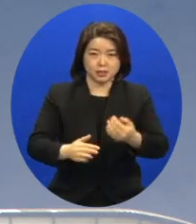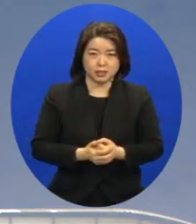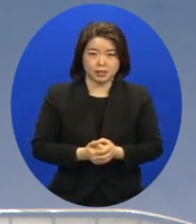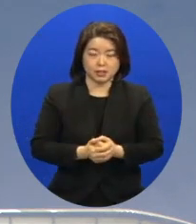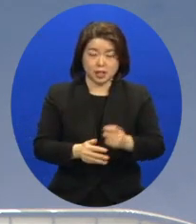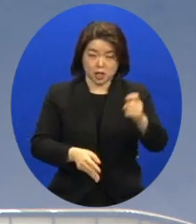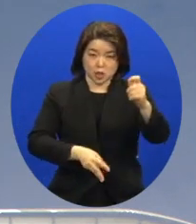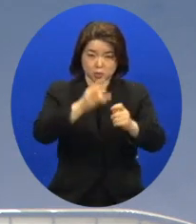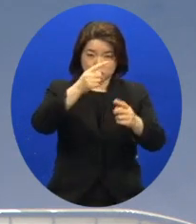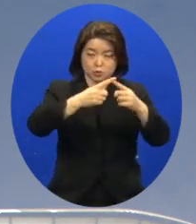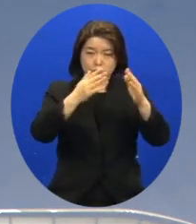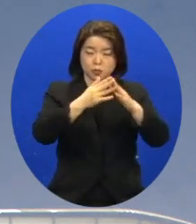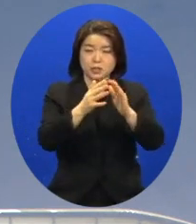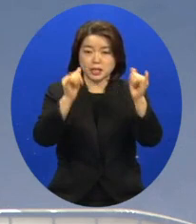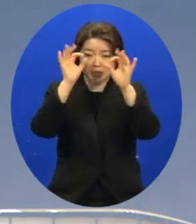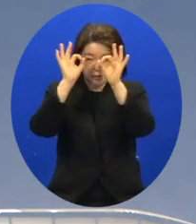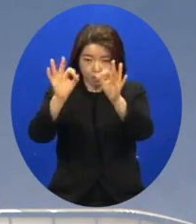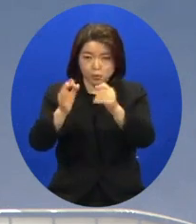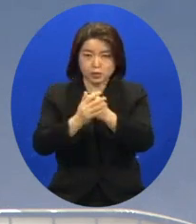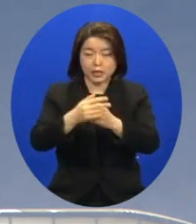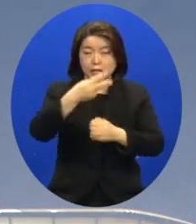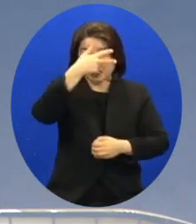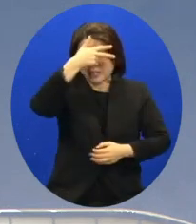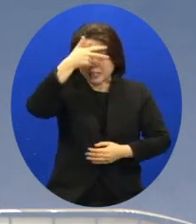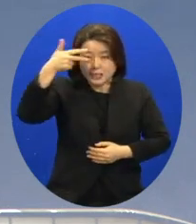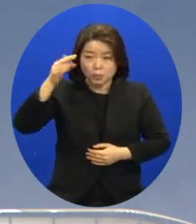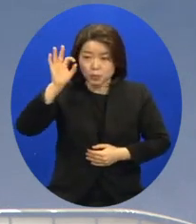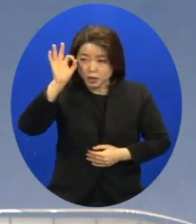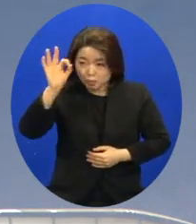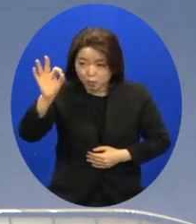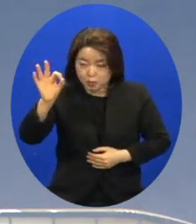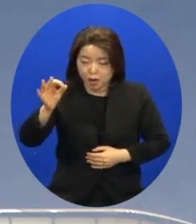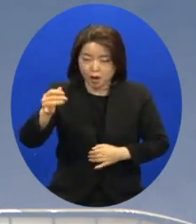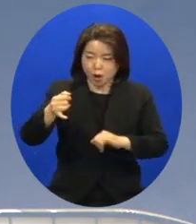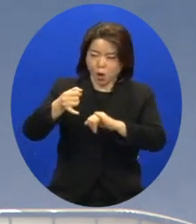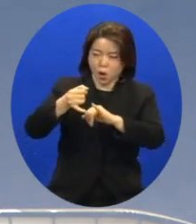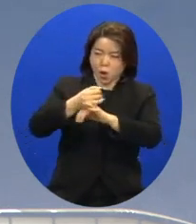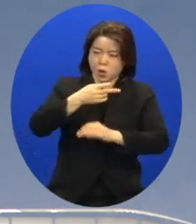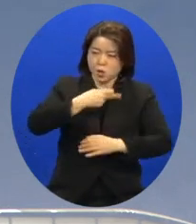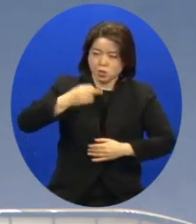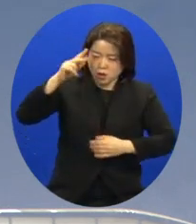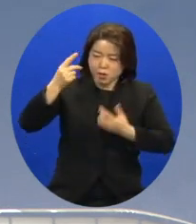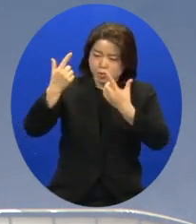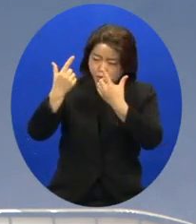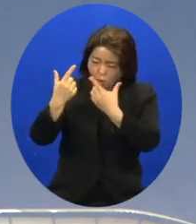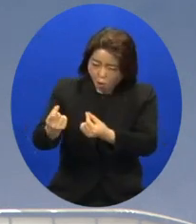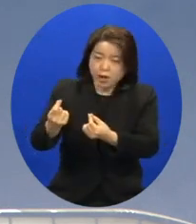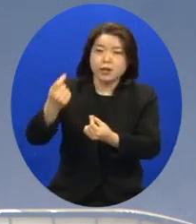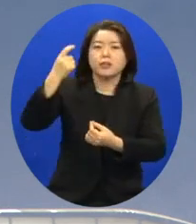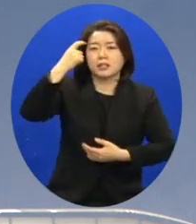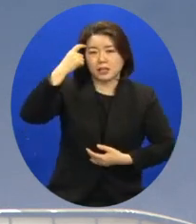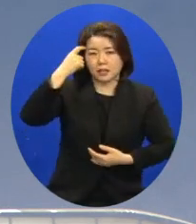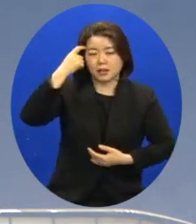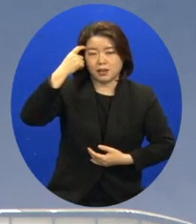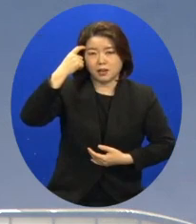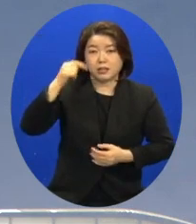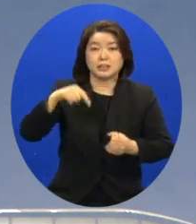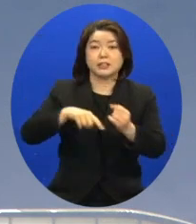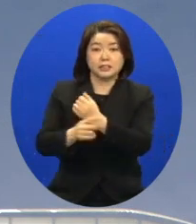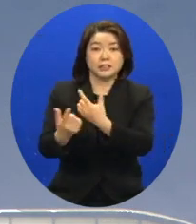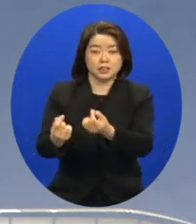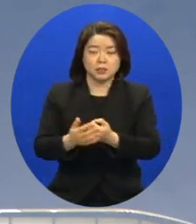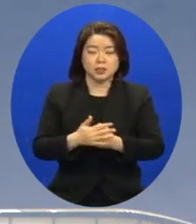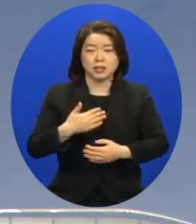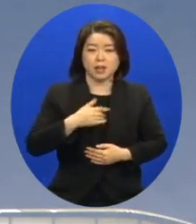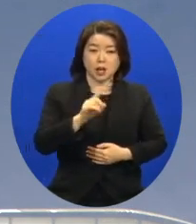교인들이 볼 때 디모데를 보면 꼭 사도 바울을 보는 것 같을 것이다. 그런 뜻입니다. 내가